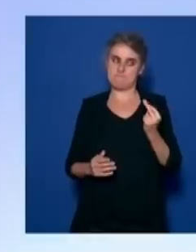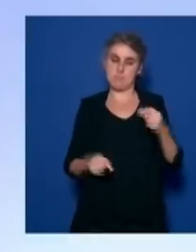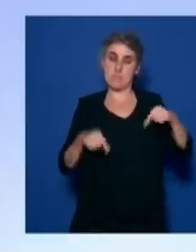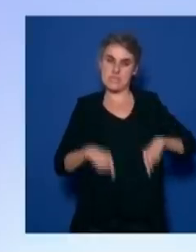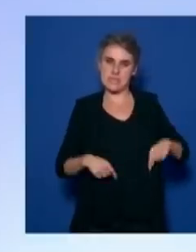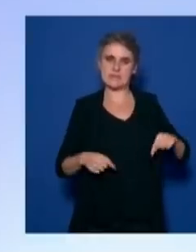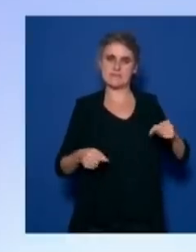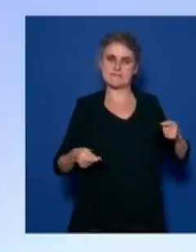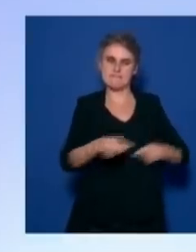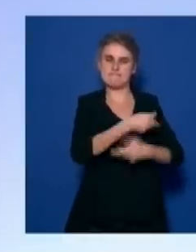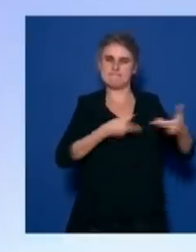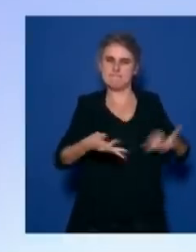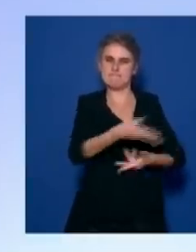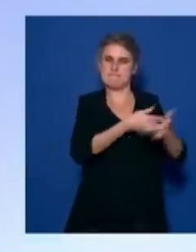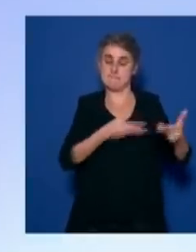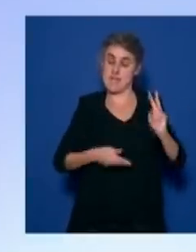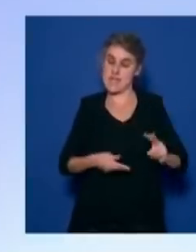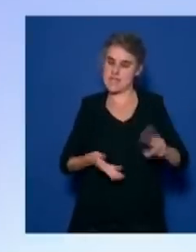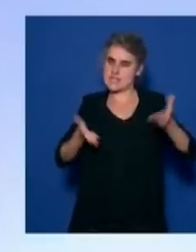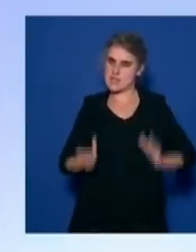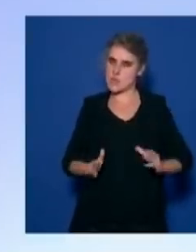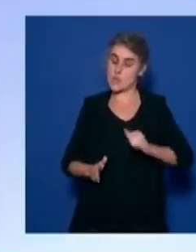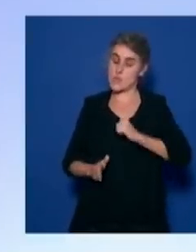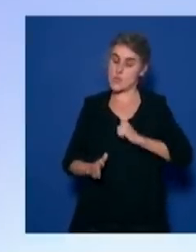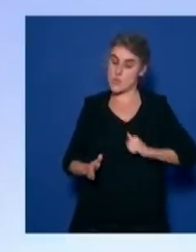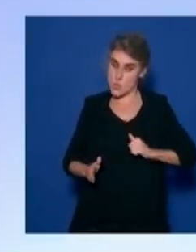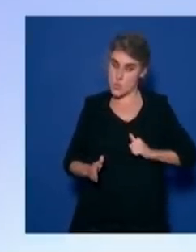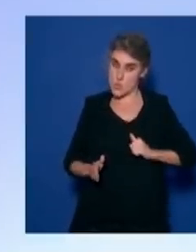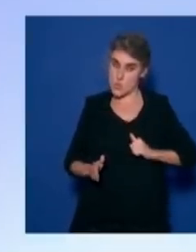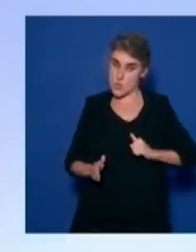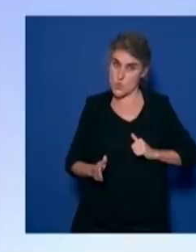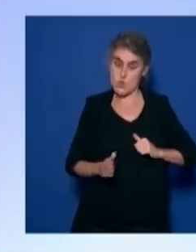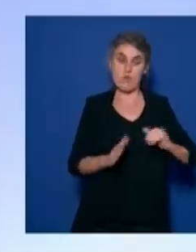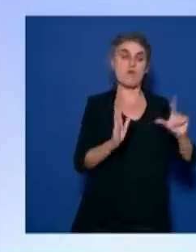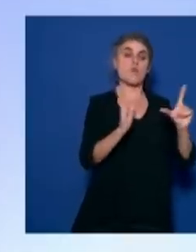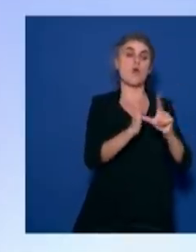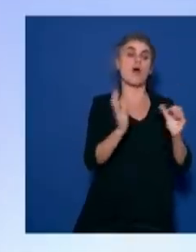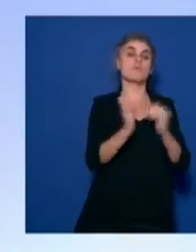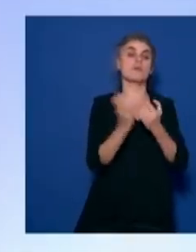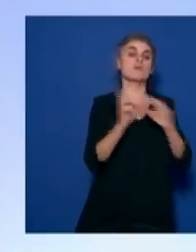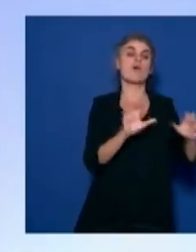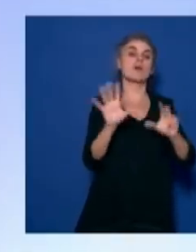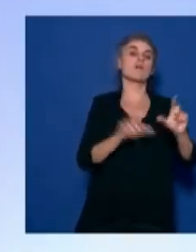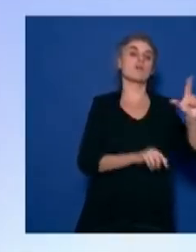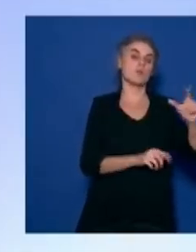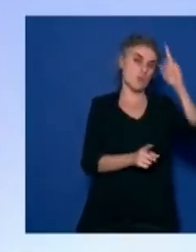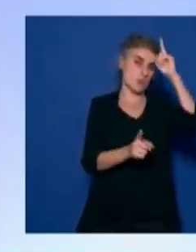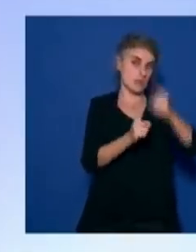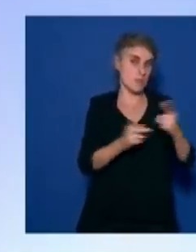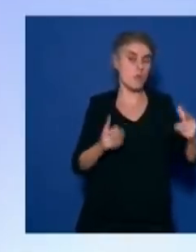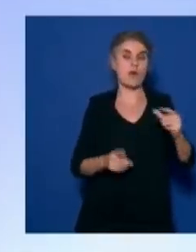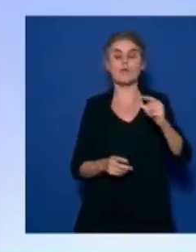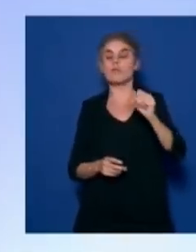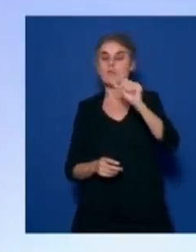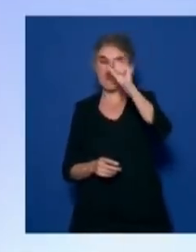ministres sans doute l'une des plus radicales depuis les lois de 1882 et celles assurant la mixité scolaire entre garçons et filles